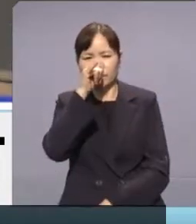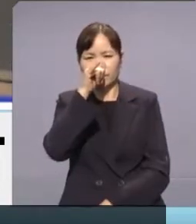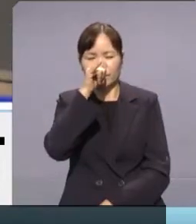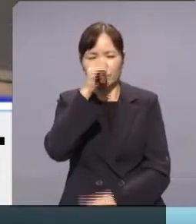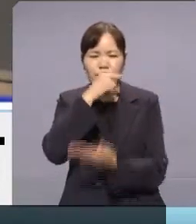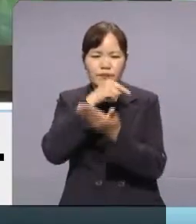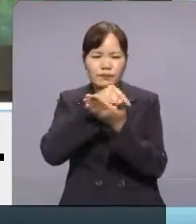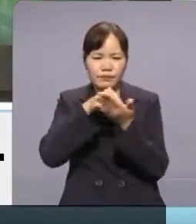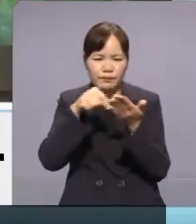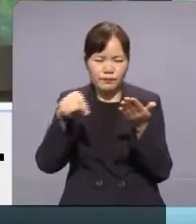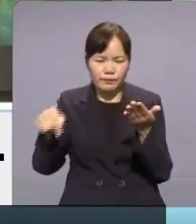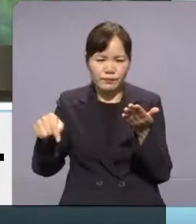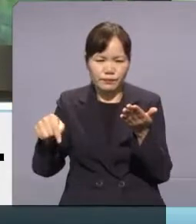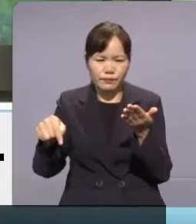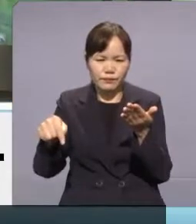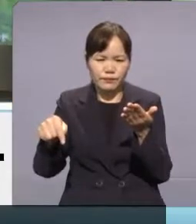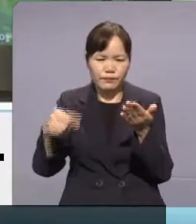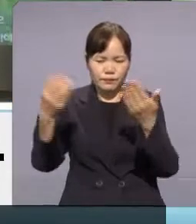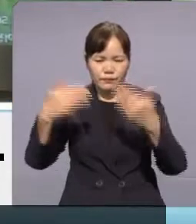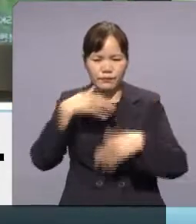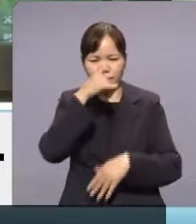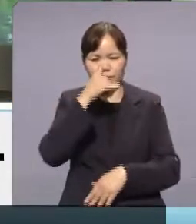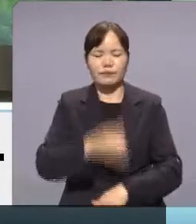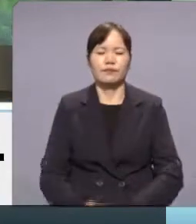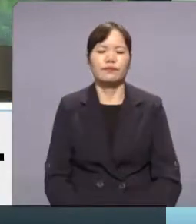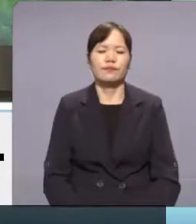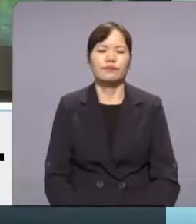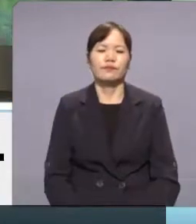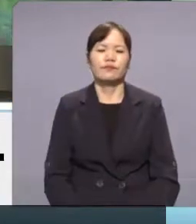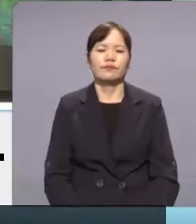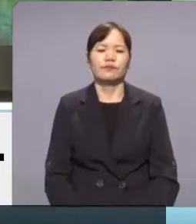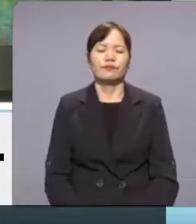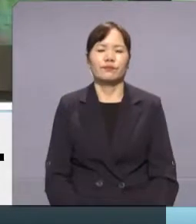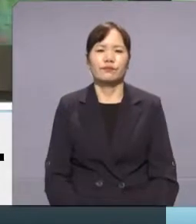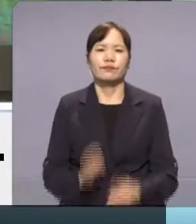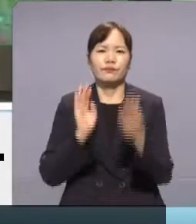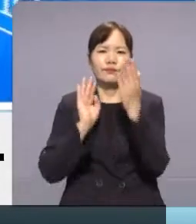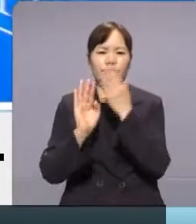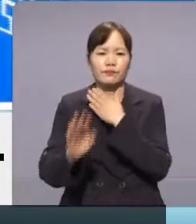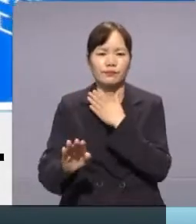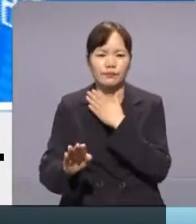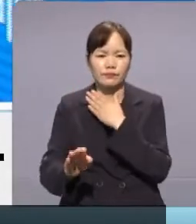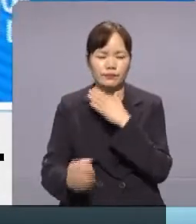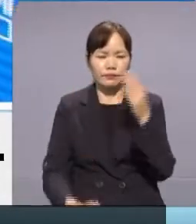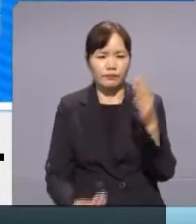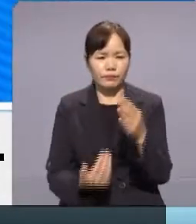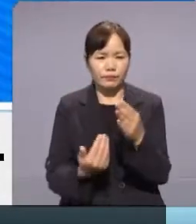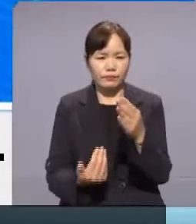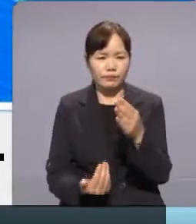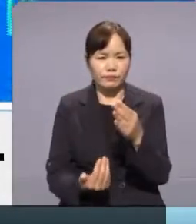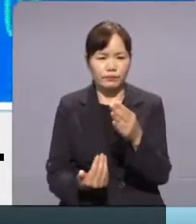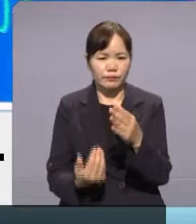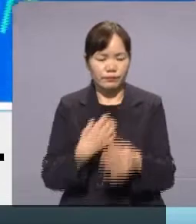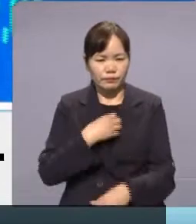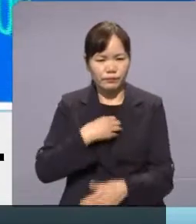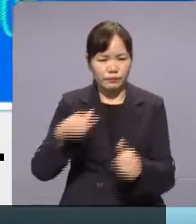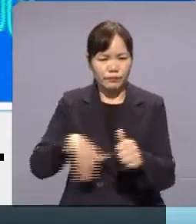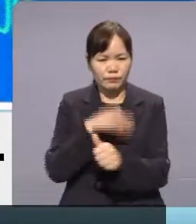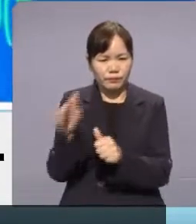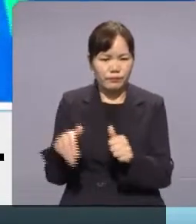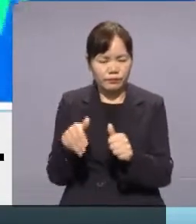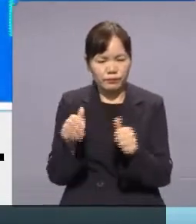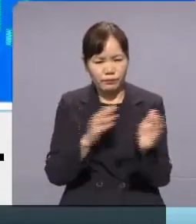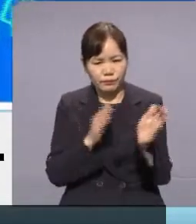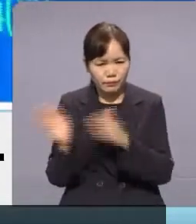피해 의식을 지금 바꾸고 계세요. 네. 그래서 앞으로도 사고 다발 구간을 지금 지나가야 되는 부분들이 있고요. 네.